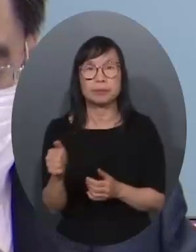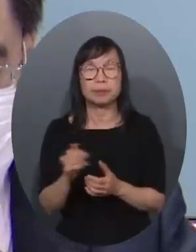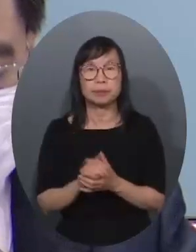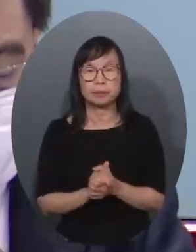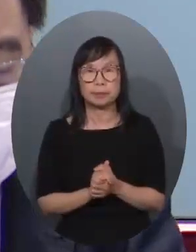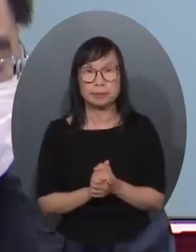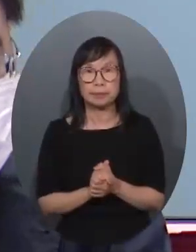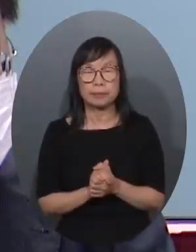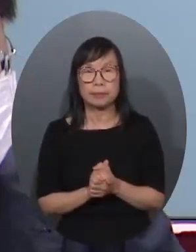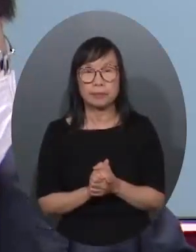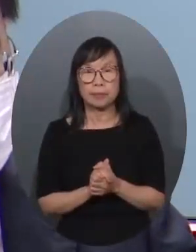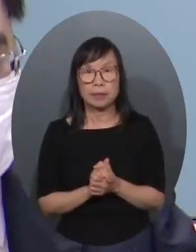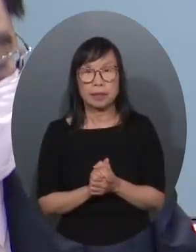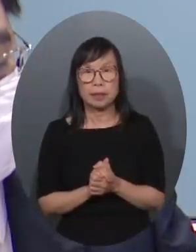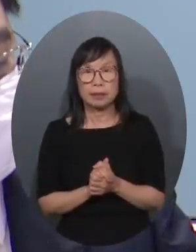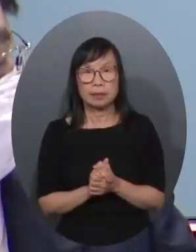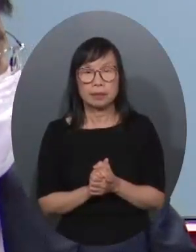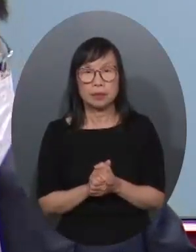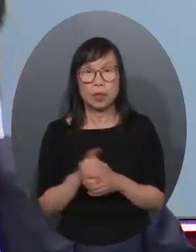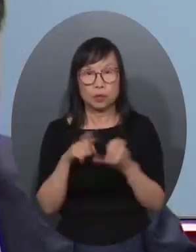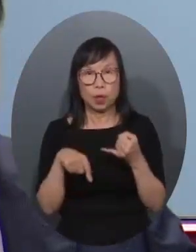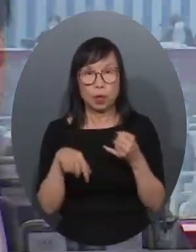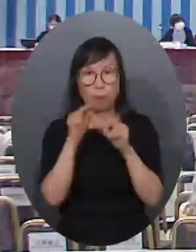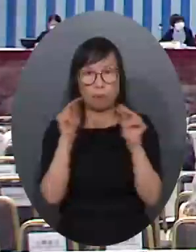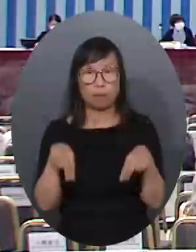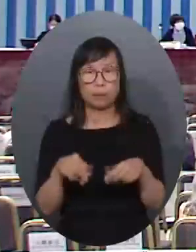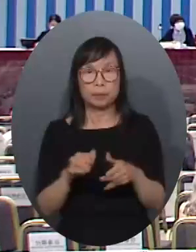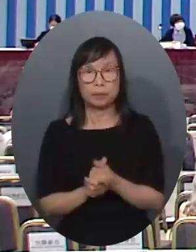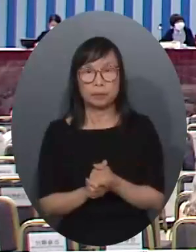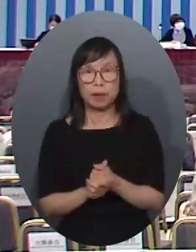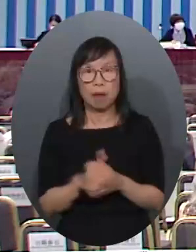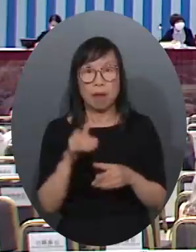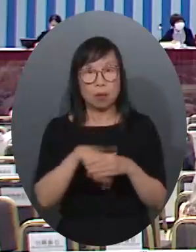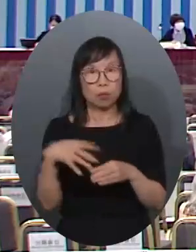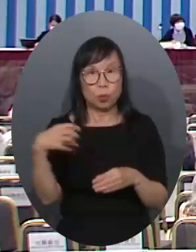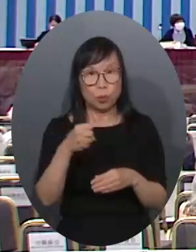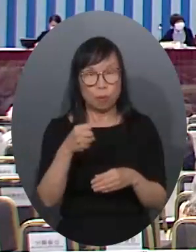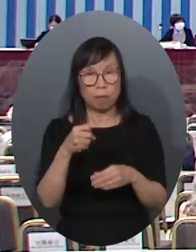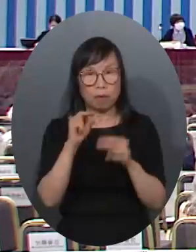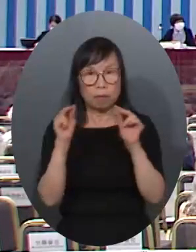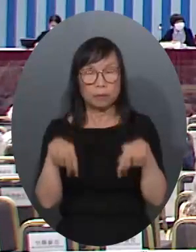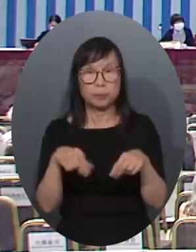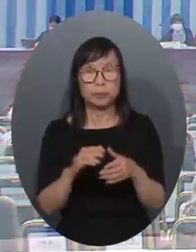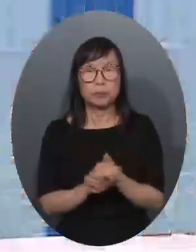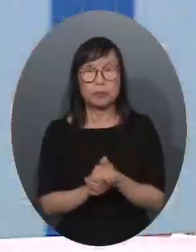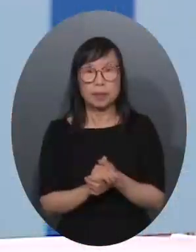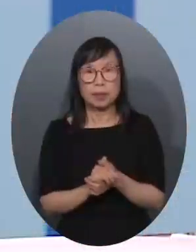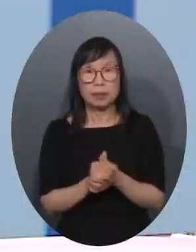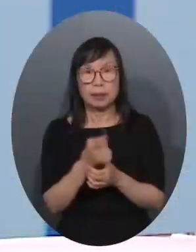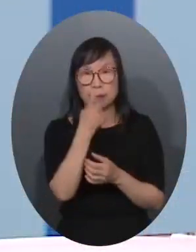唔該。 唔該。再下一個問題咧，係一個股東嘅問題。係英文